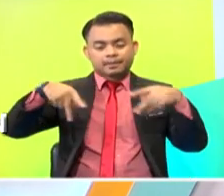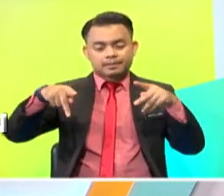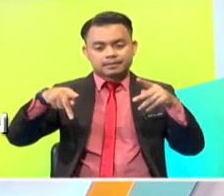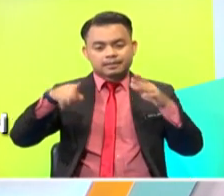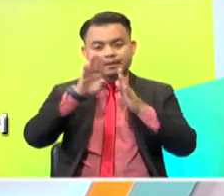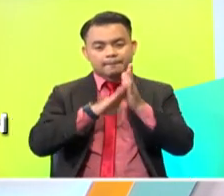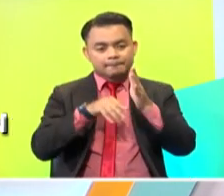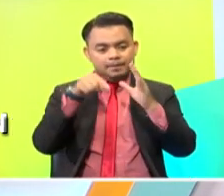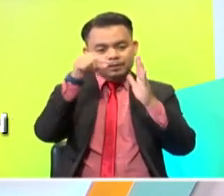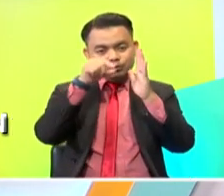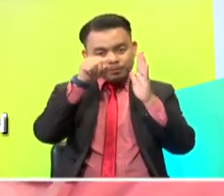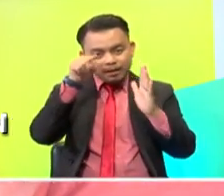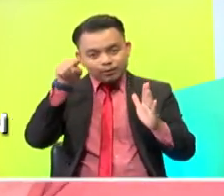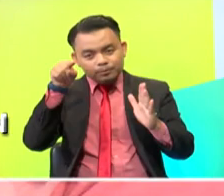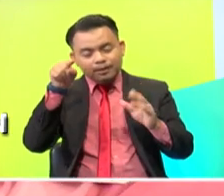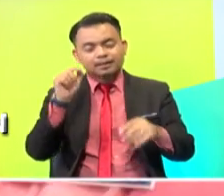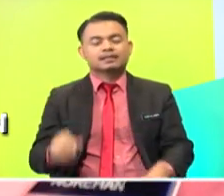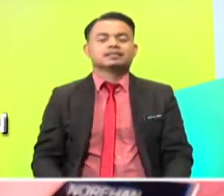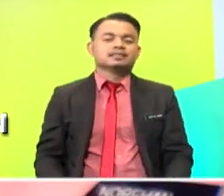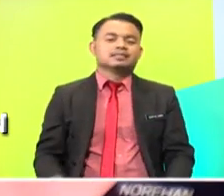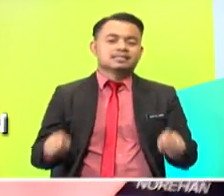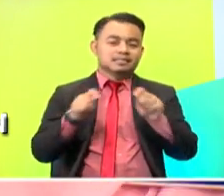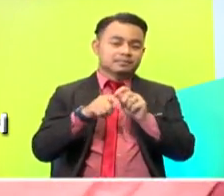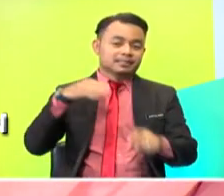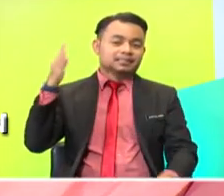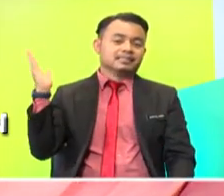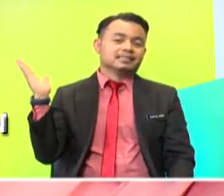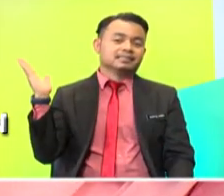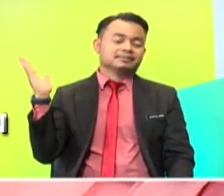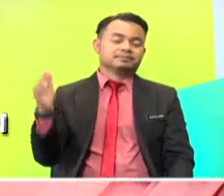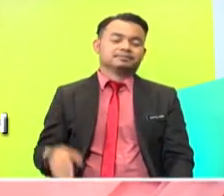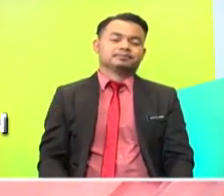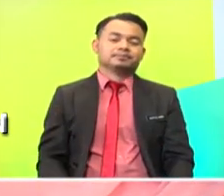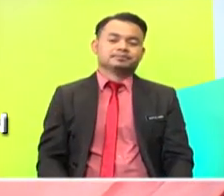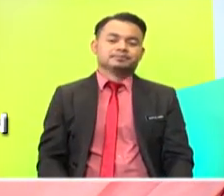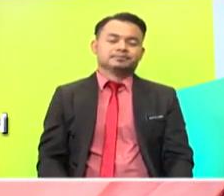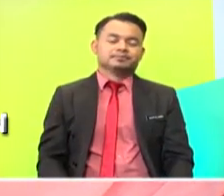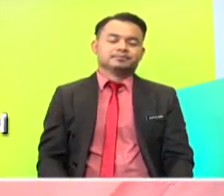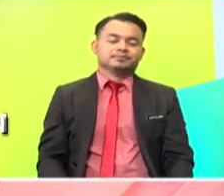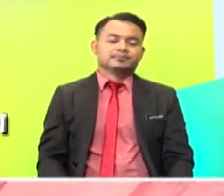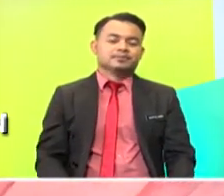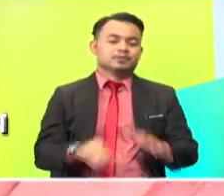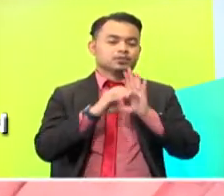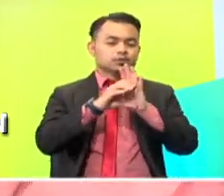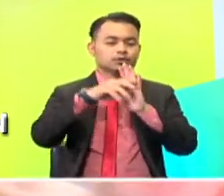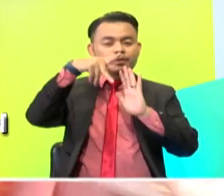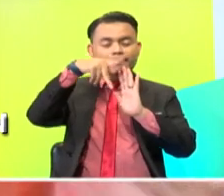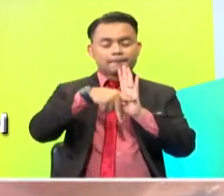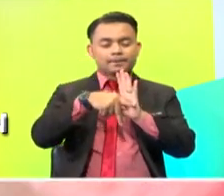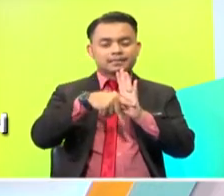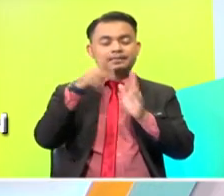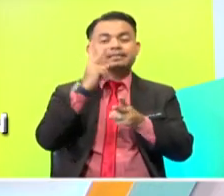seperti ini ini cek berat unjuk contoh penyimpanan akun Hai penyimpanan penyimpanan karet